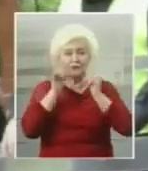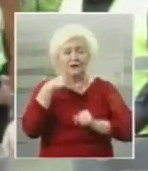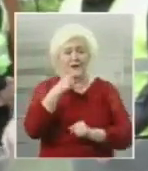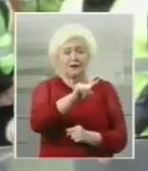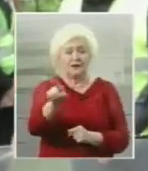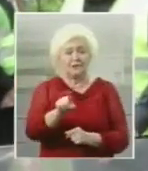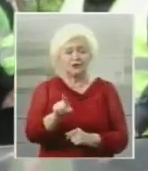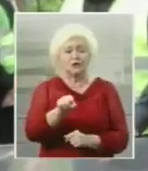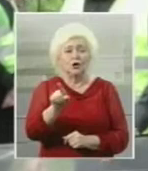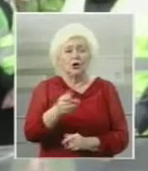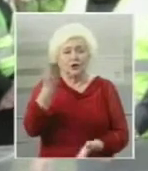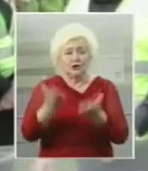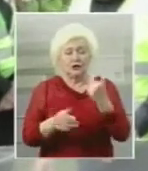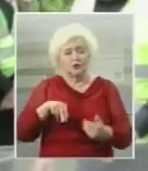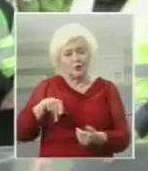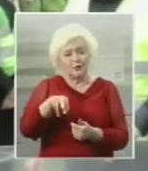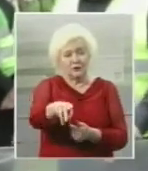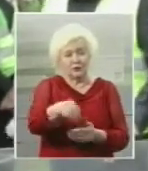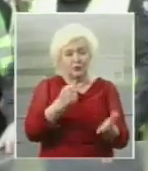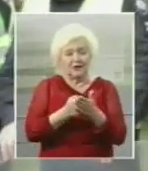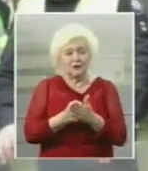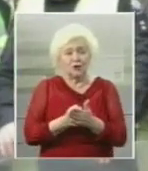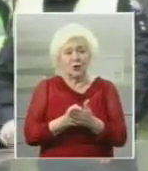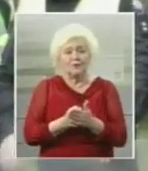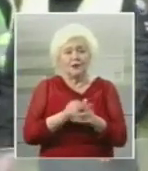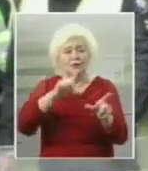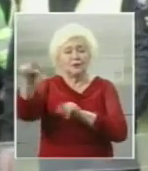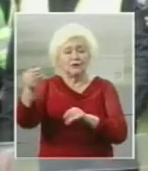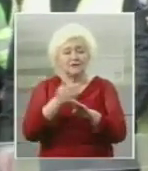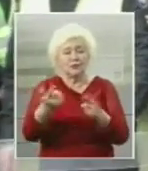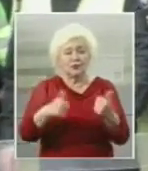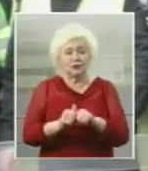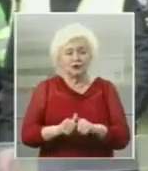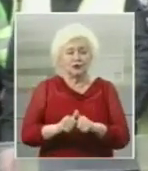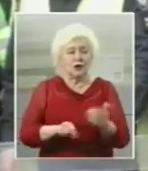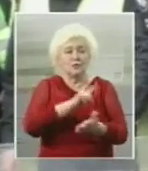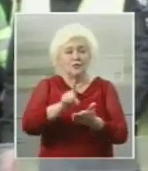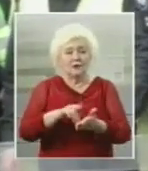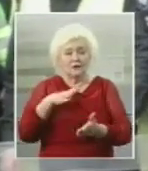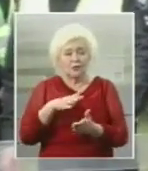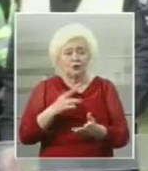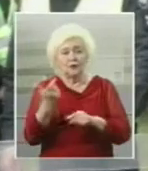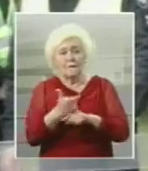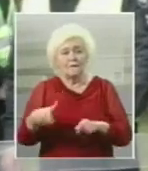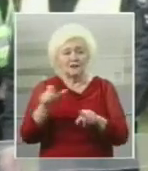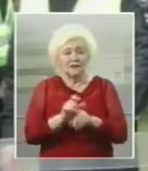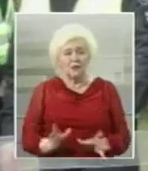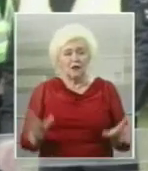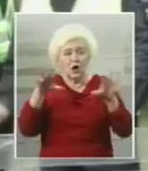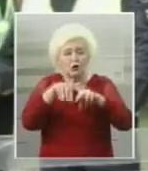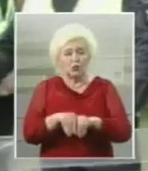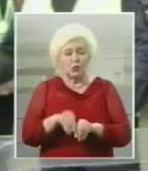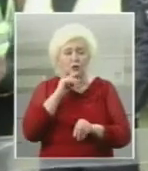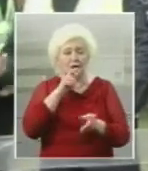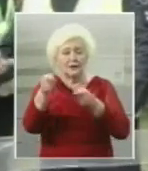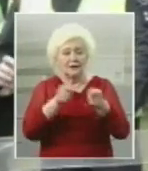про те, що якщо ви підходите до проїзної частини, ви повинні бути максимально сконцентровані і не